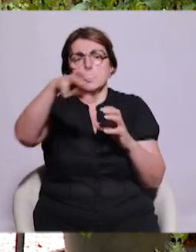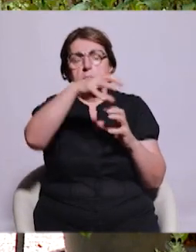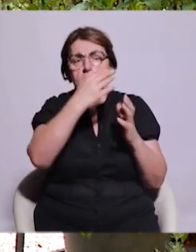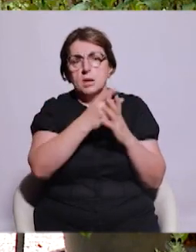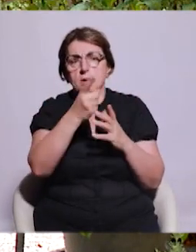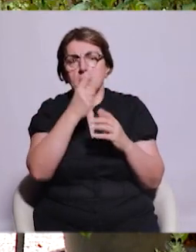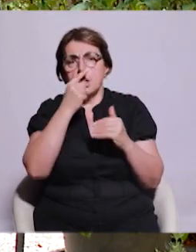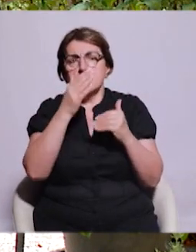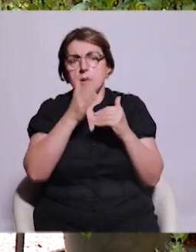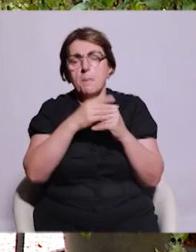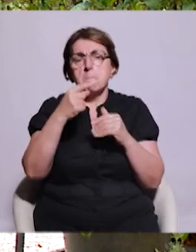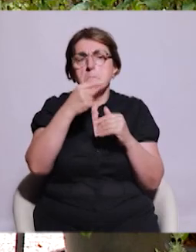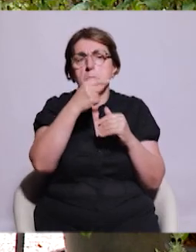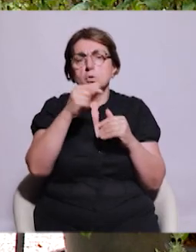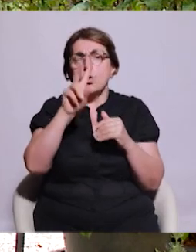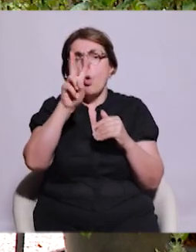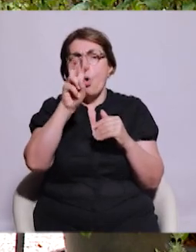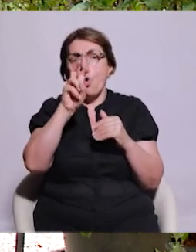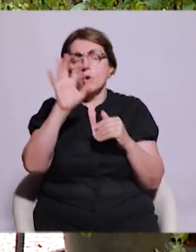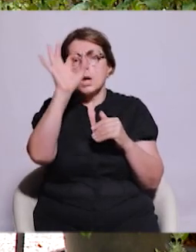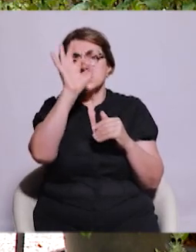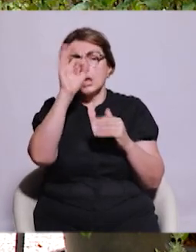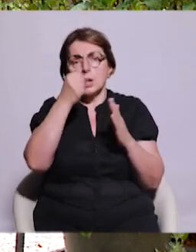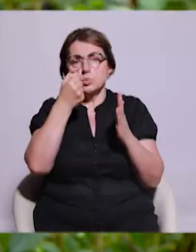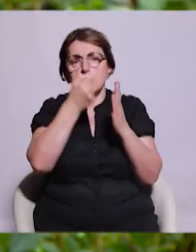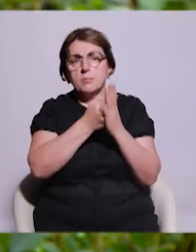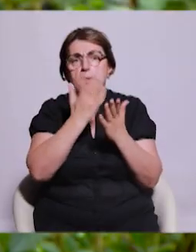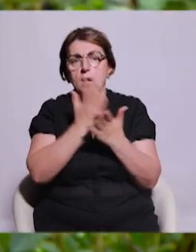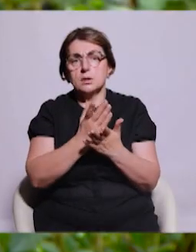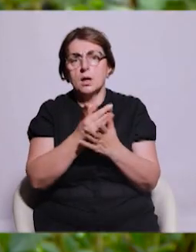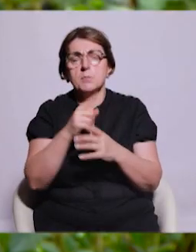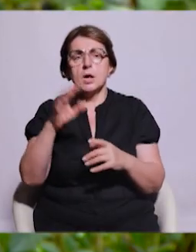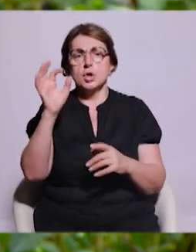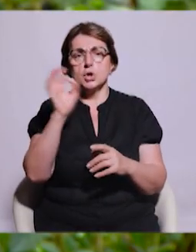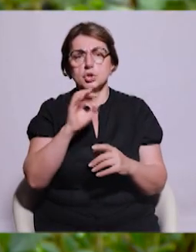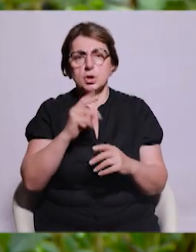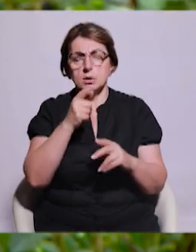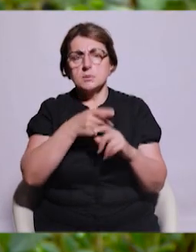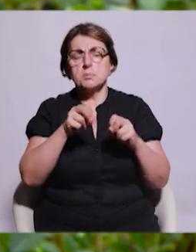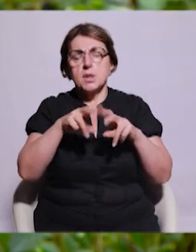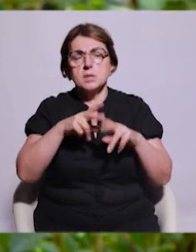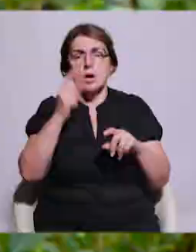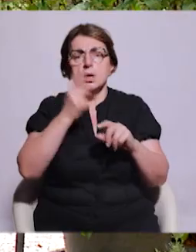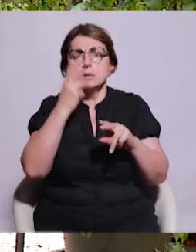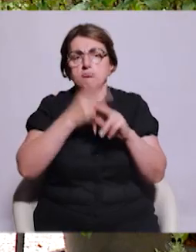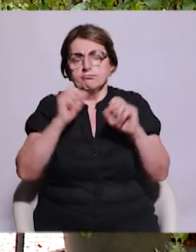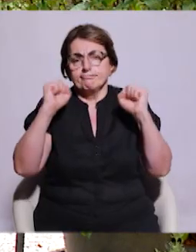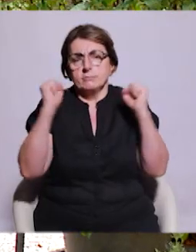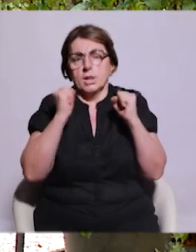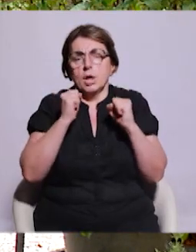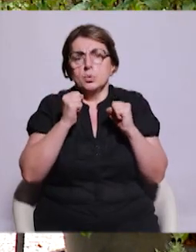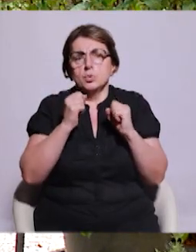ტემპერატურა დაახლოებით -200 გრადუს ცელსიუსს უდრის. ამიტომ მას ხშირად ყინულის გიგანტსაც კი უწოდებენ.